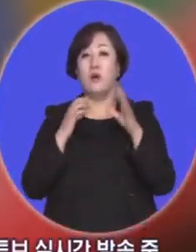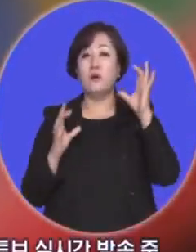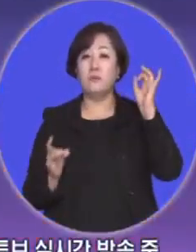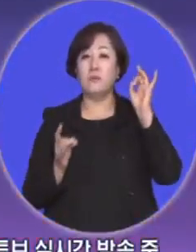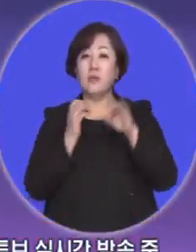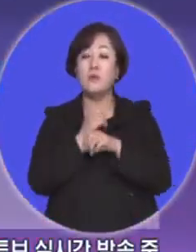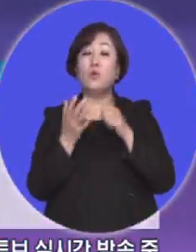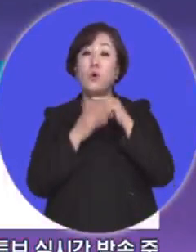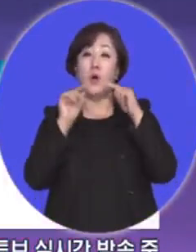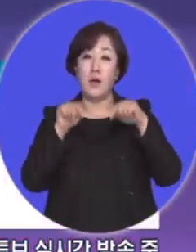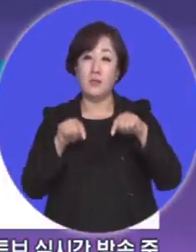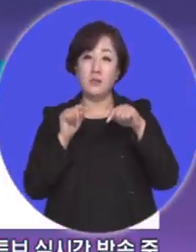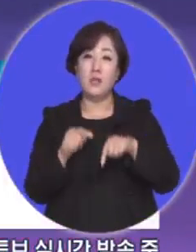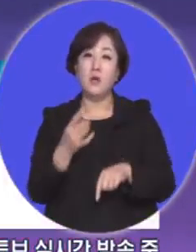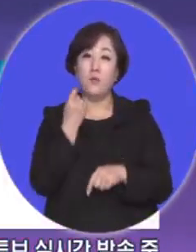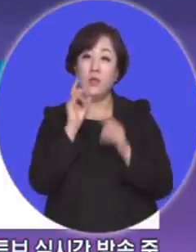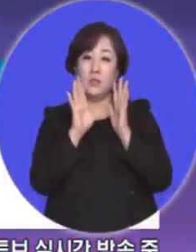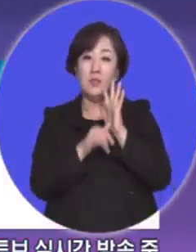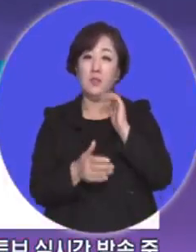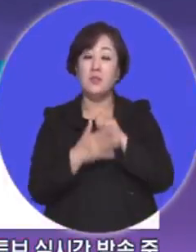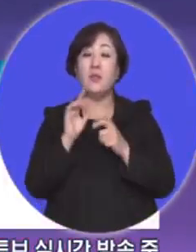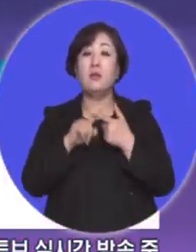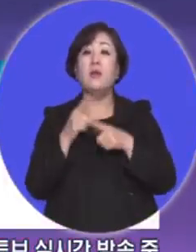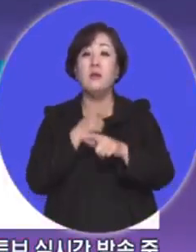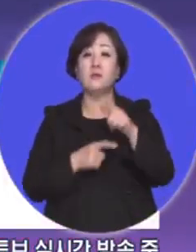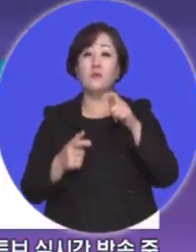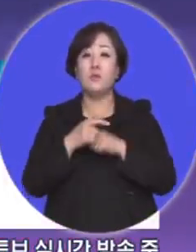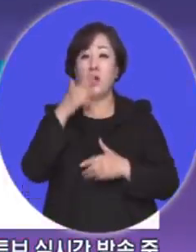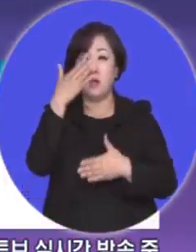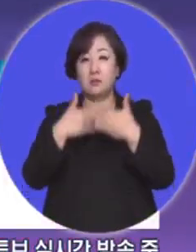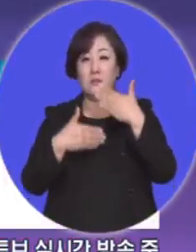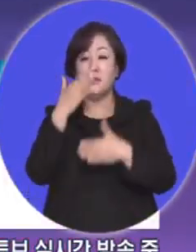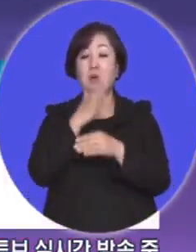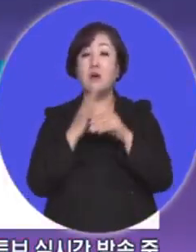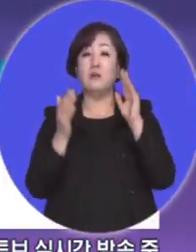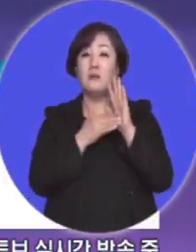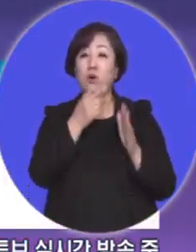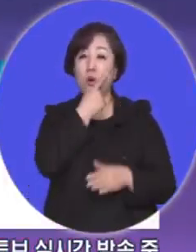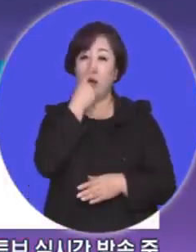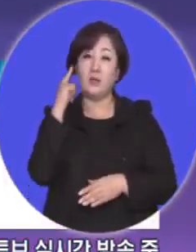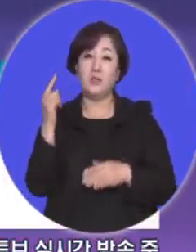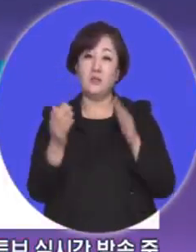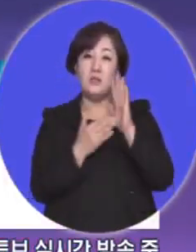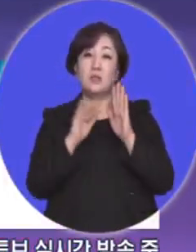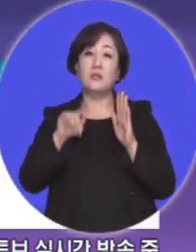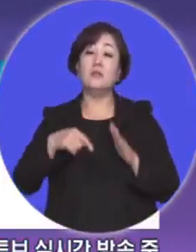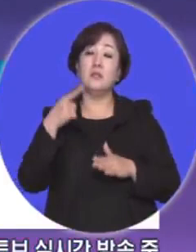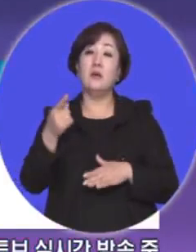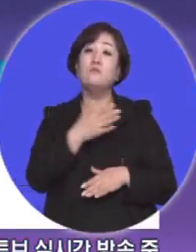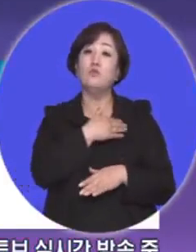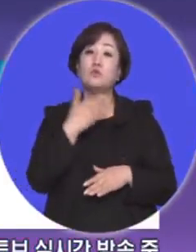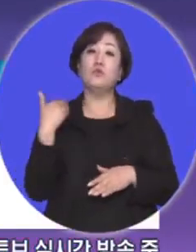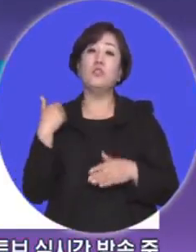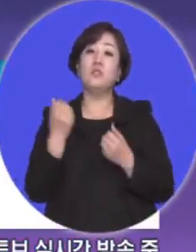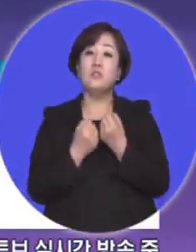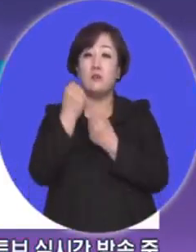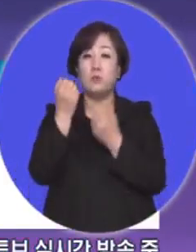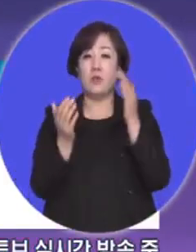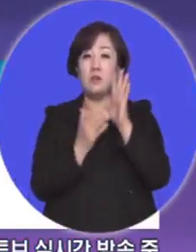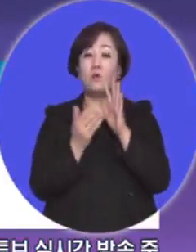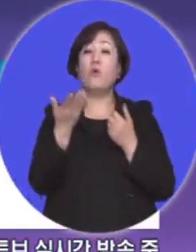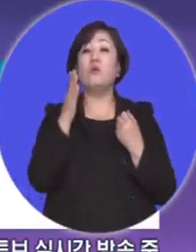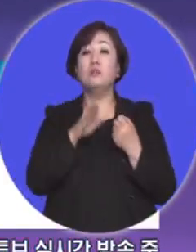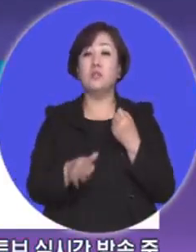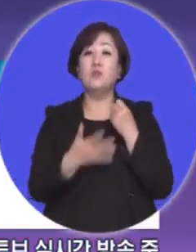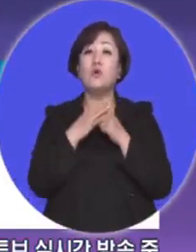간 담의 때 추가적인 그 아동학대 부분이나 정서적인 부분들이 이제 제가 확인이 돼서 그런 부분을 충분히 얘기를 했었고 그런데도